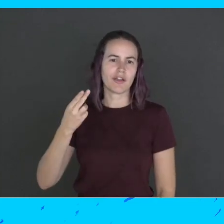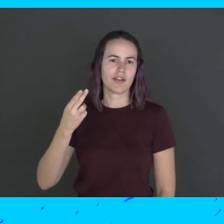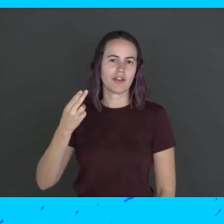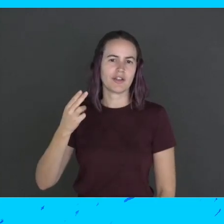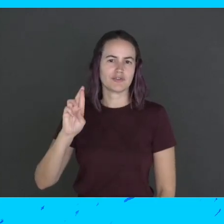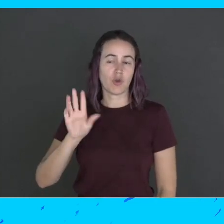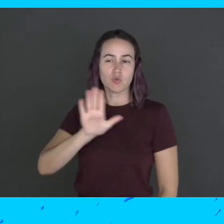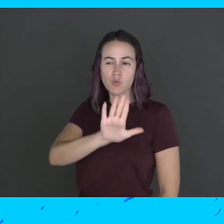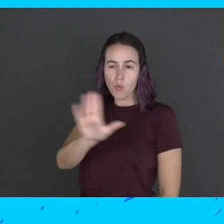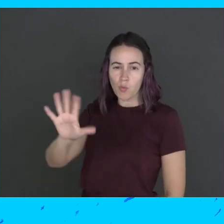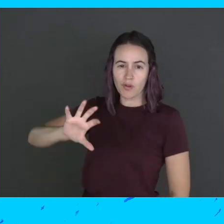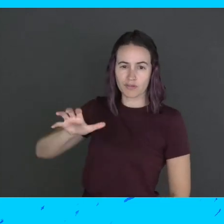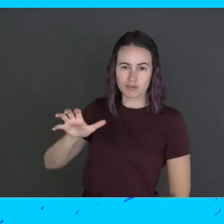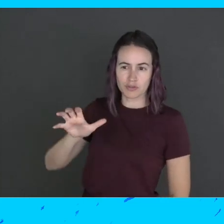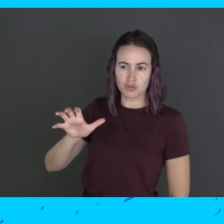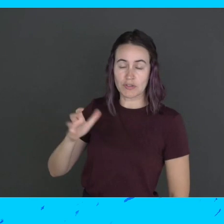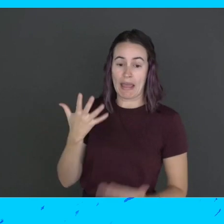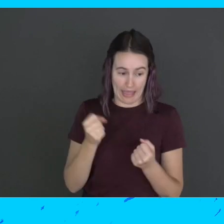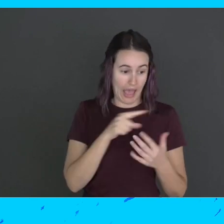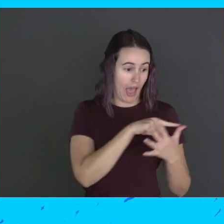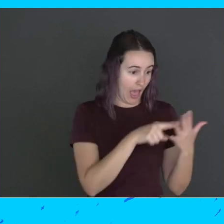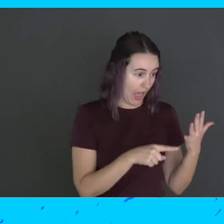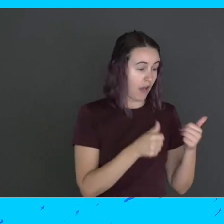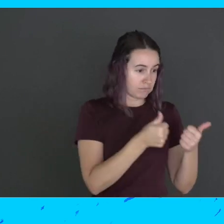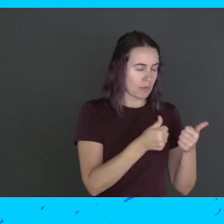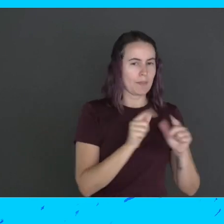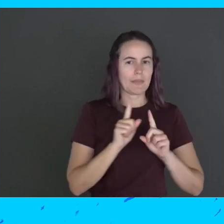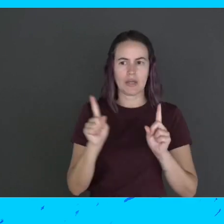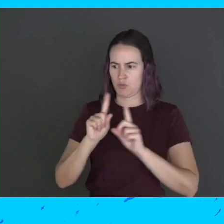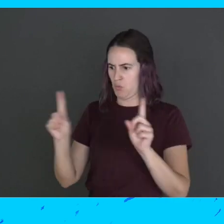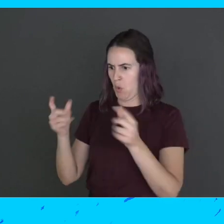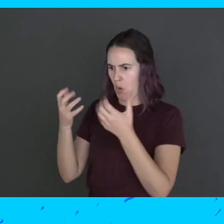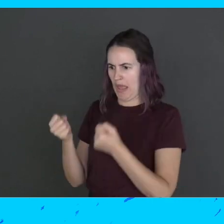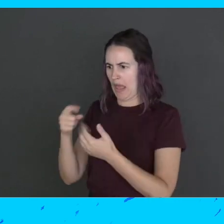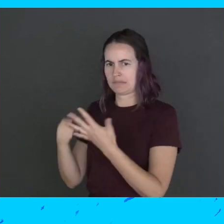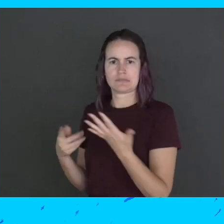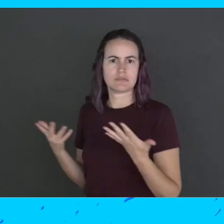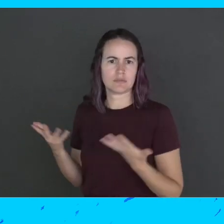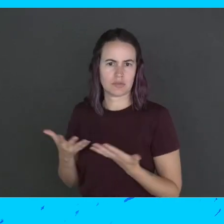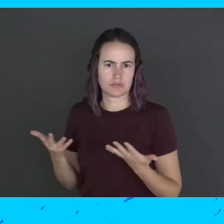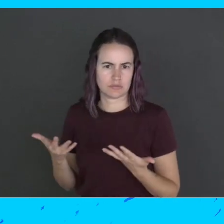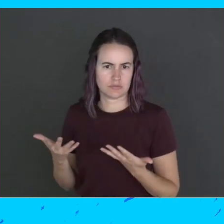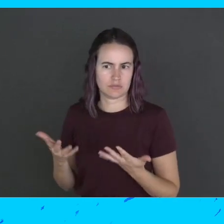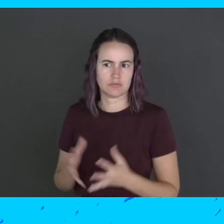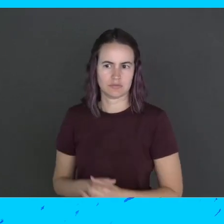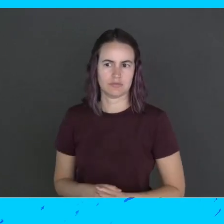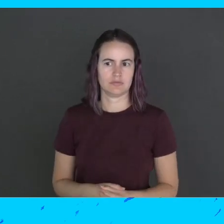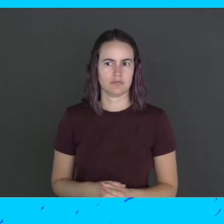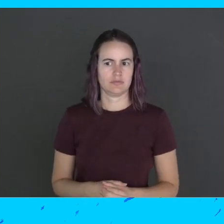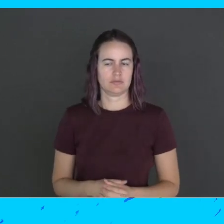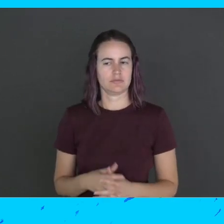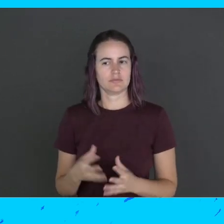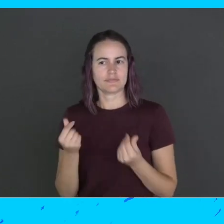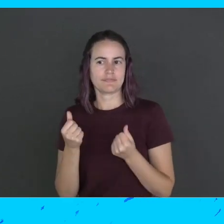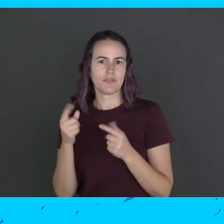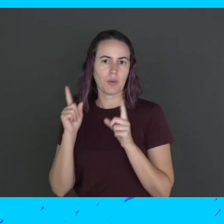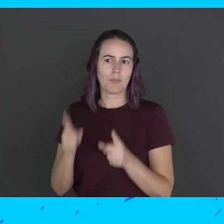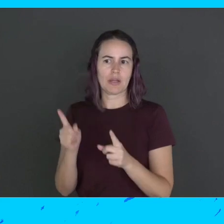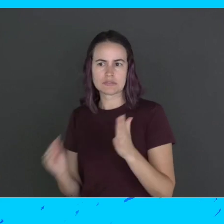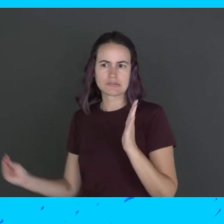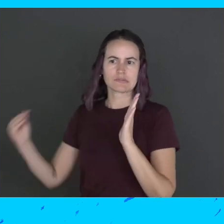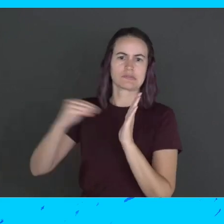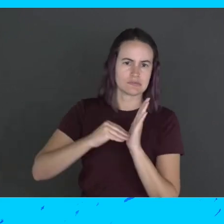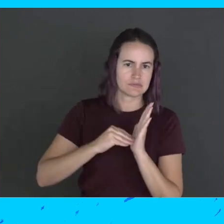reproductive et sexuelle des adolescents dans votre pays? C'est une question assez large et nous avons des personnes